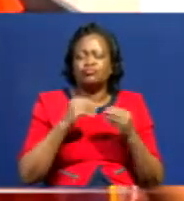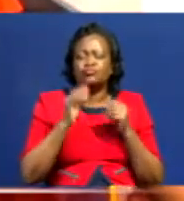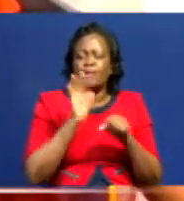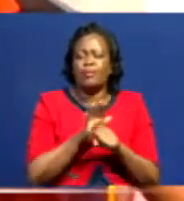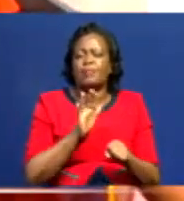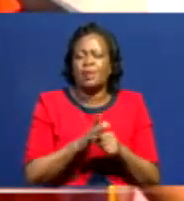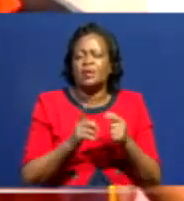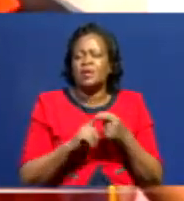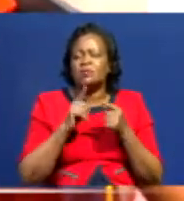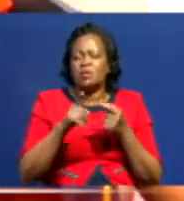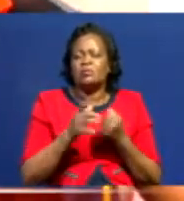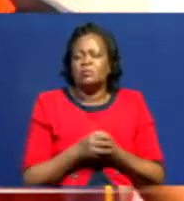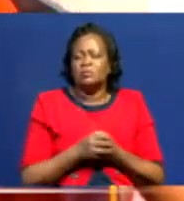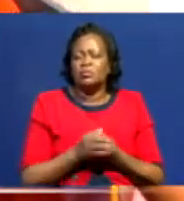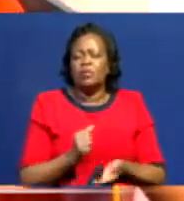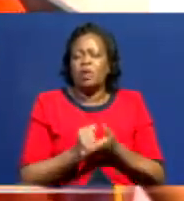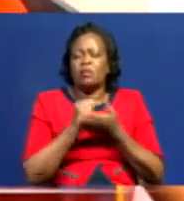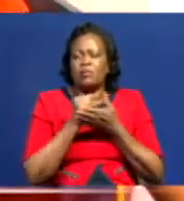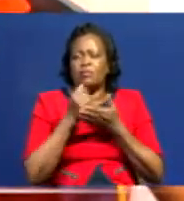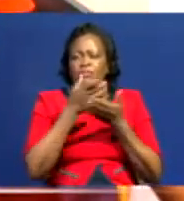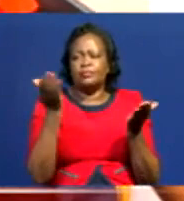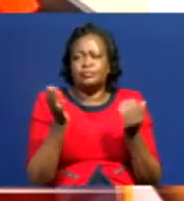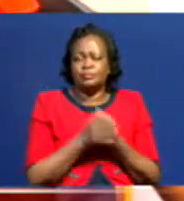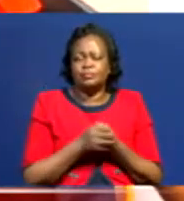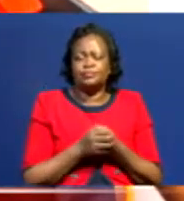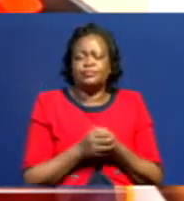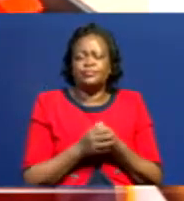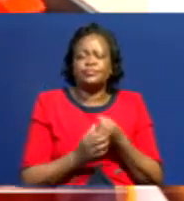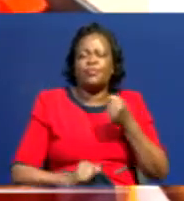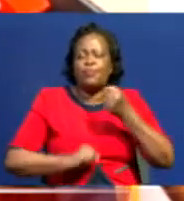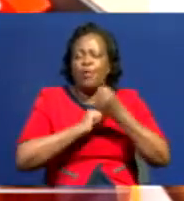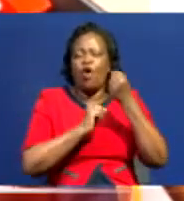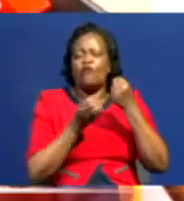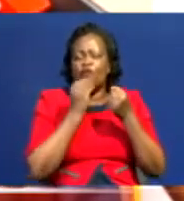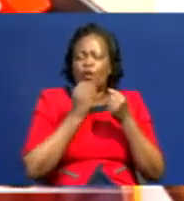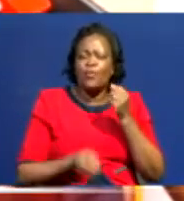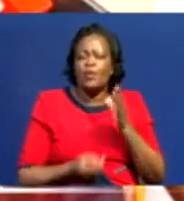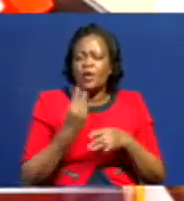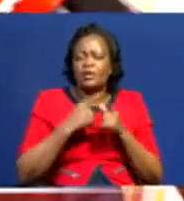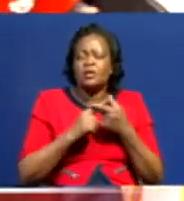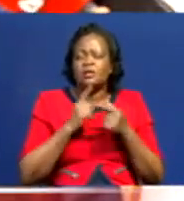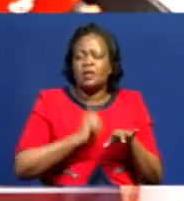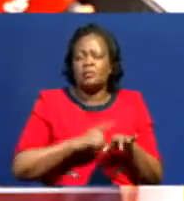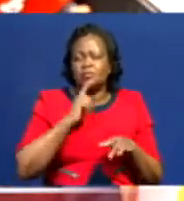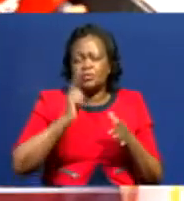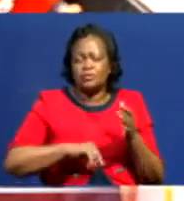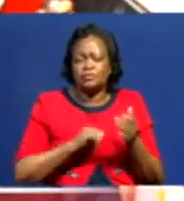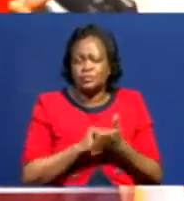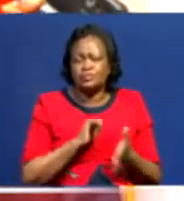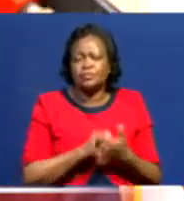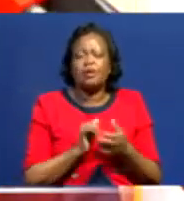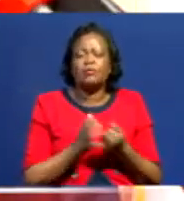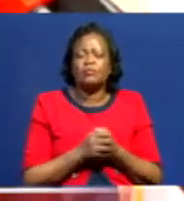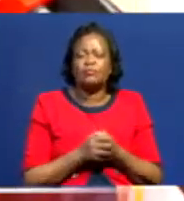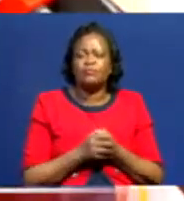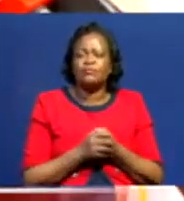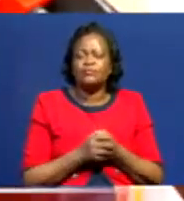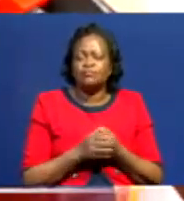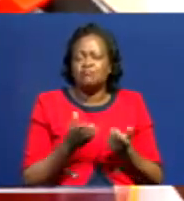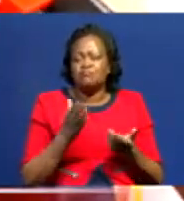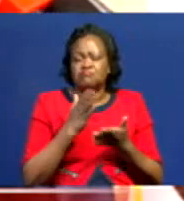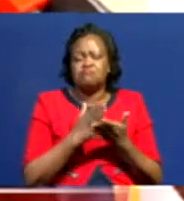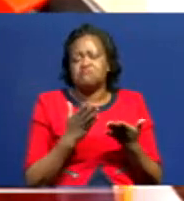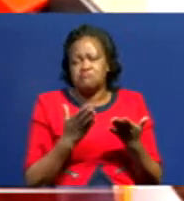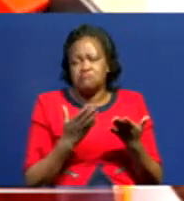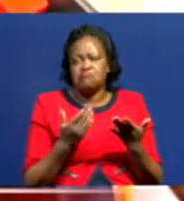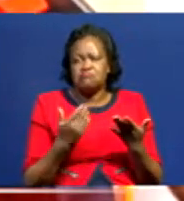essential services ya kuwasaidia kuimprove production, kwa sababu ile msikia profesa akizungumza pale ndani kuna mwingine anatoa labda